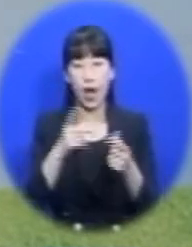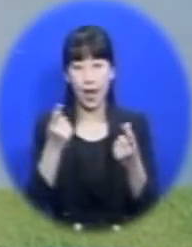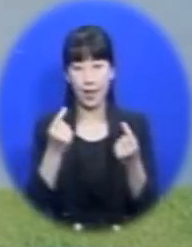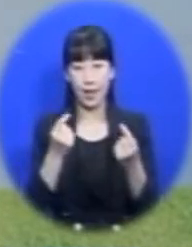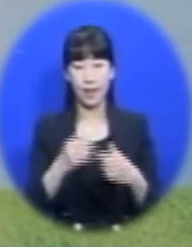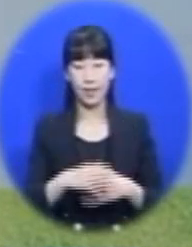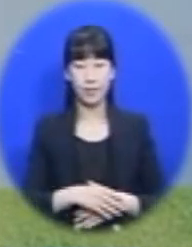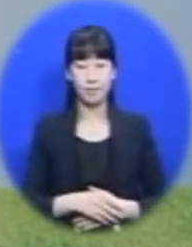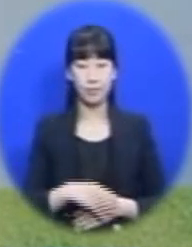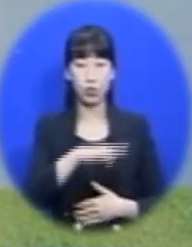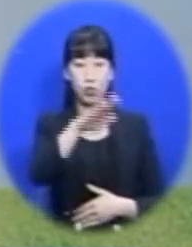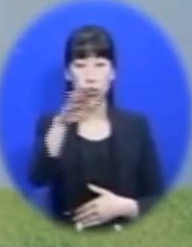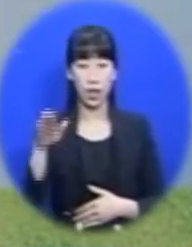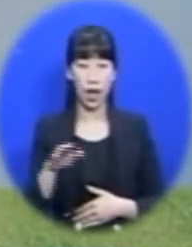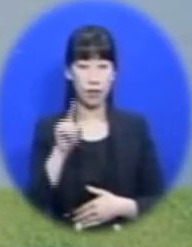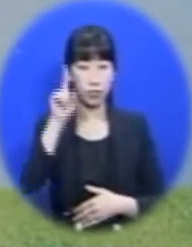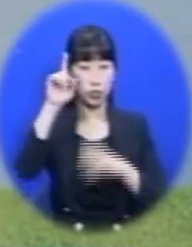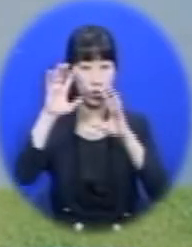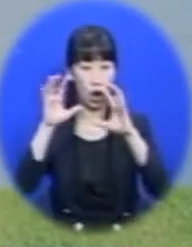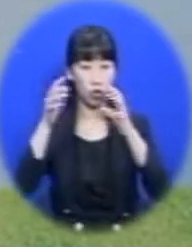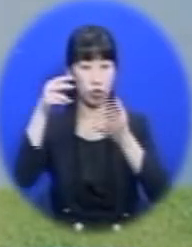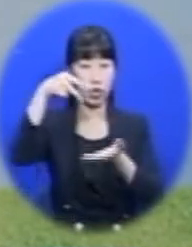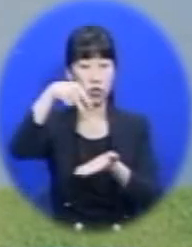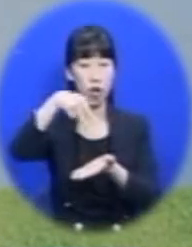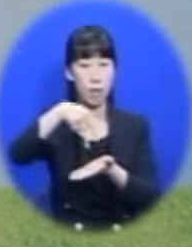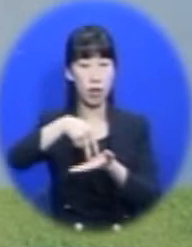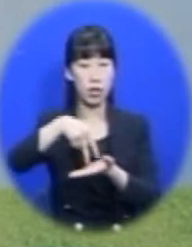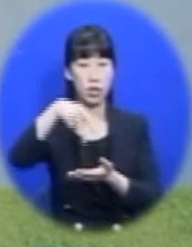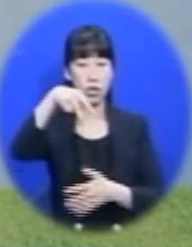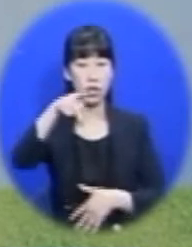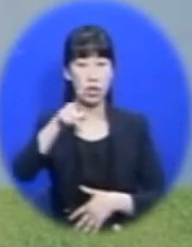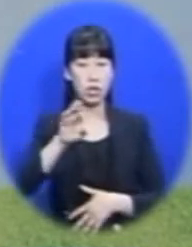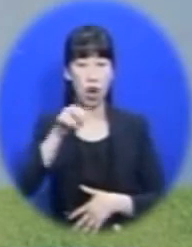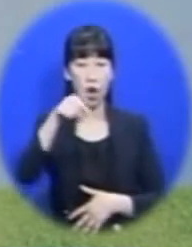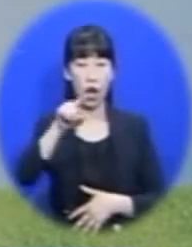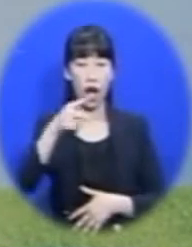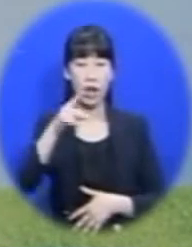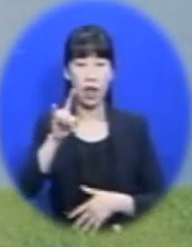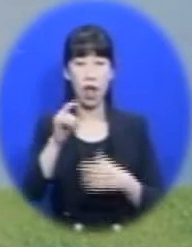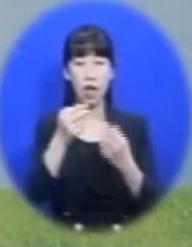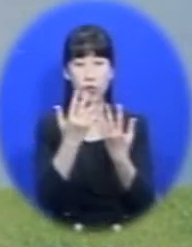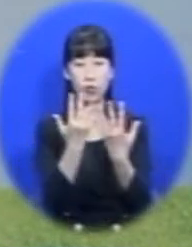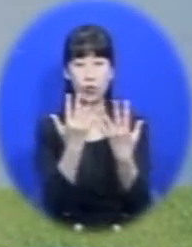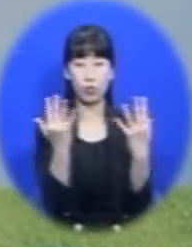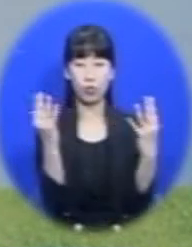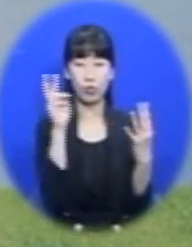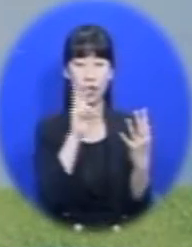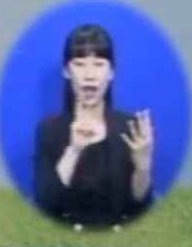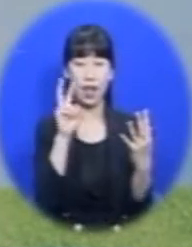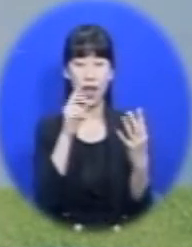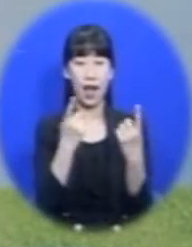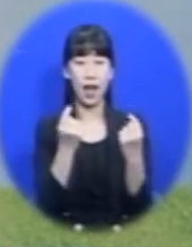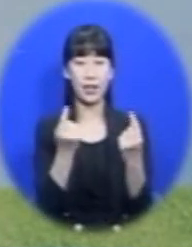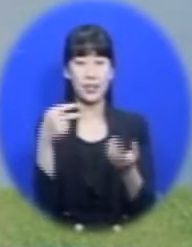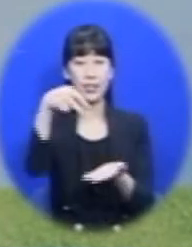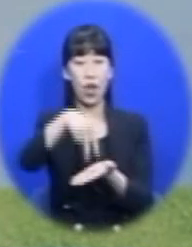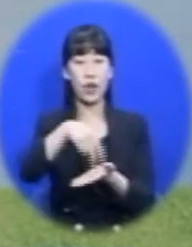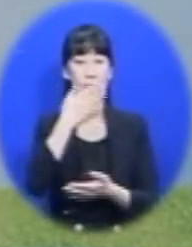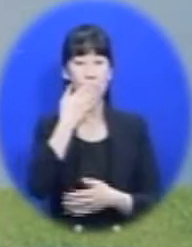우리가 천국에 서면 우리가 그렇게 서 있는 걸 알게 된다니까요. 그러니까 이 세상에서 우리가 찬양하는